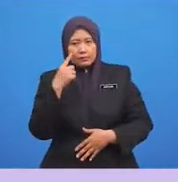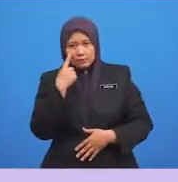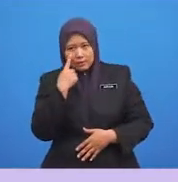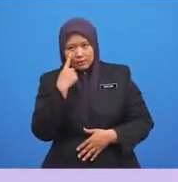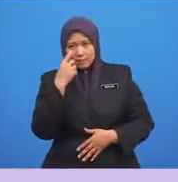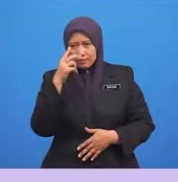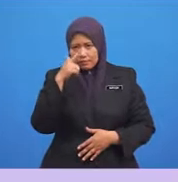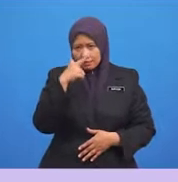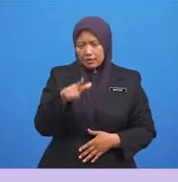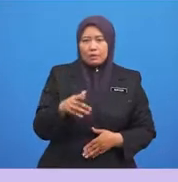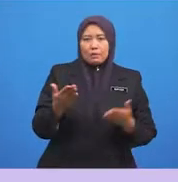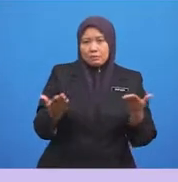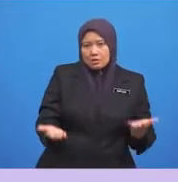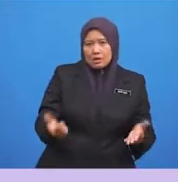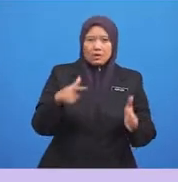bahu memikul.